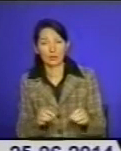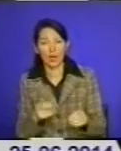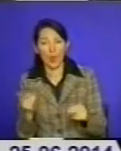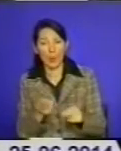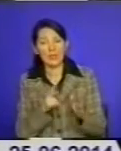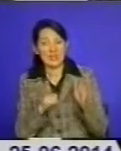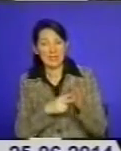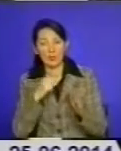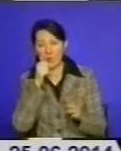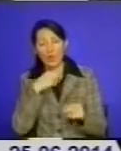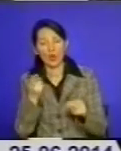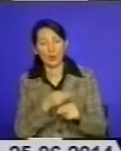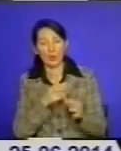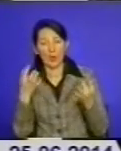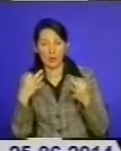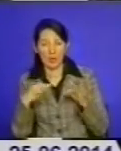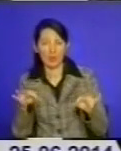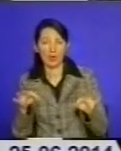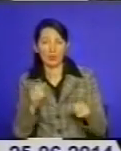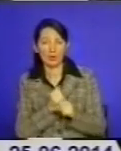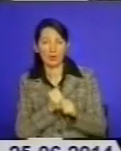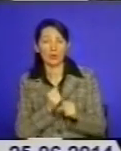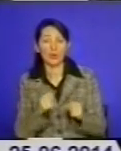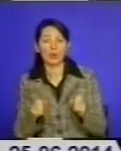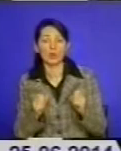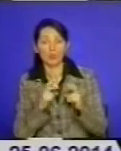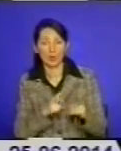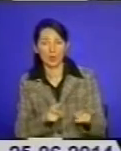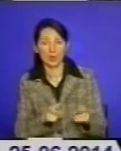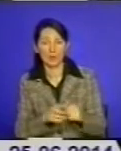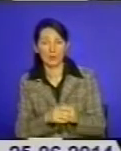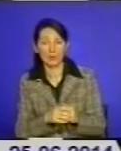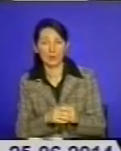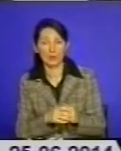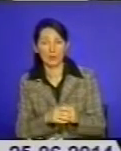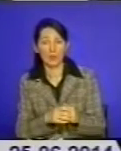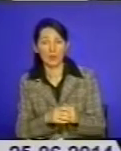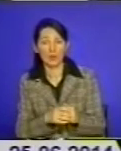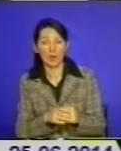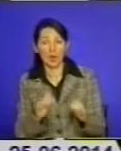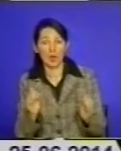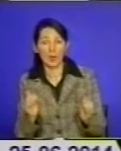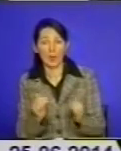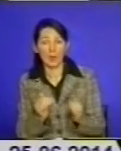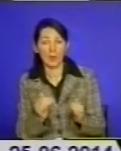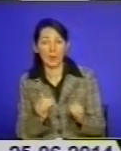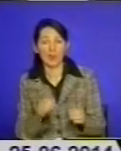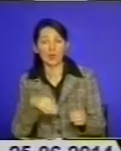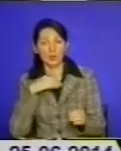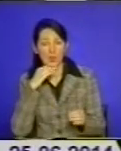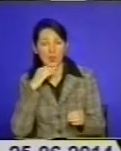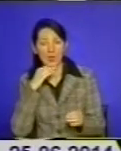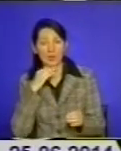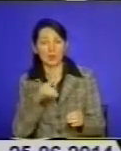повністю відповідає ступеню тяжкості вчиненого нею злочину та особи засудженої у вигляді цієї санкції статті обвинувачення є достатнім та необхідним для її